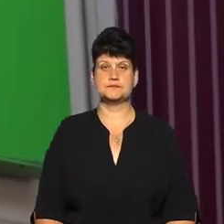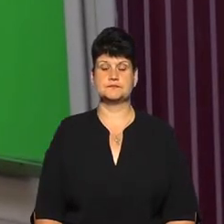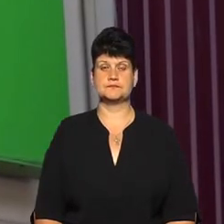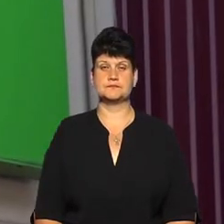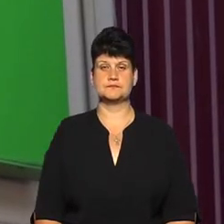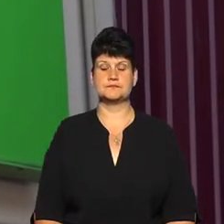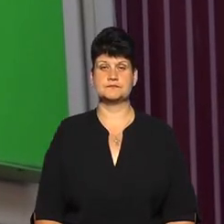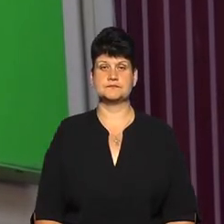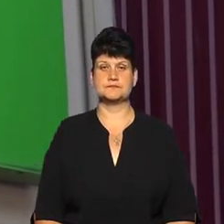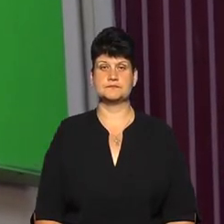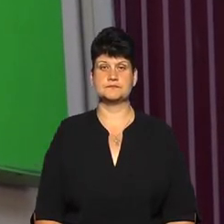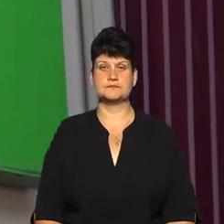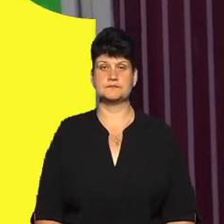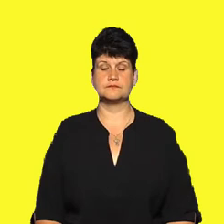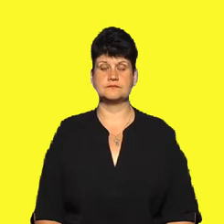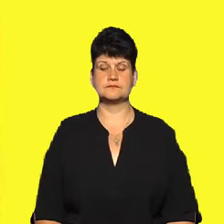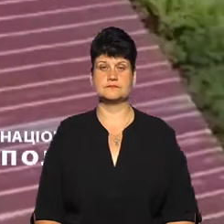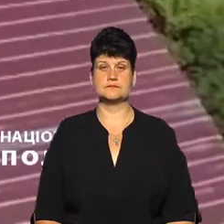Новини на Суспільному. Тернопіль.